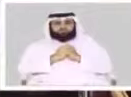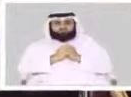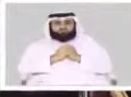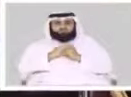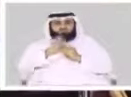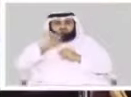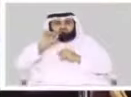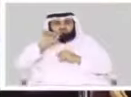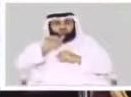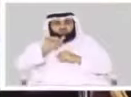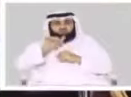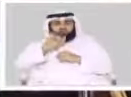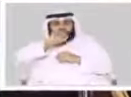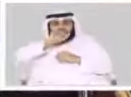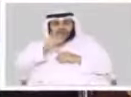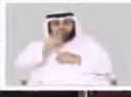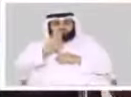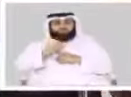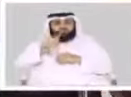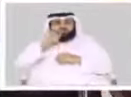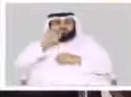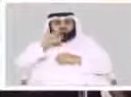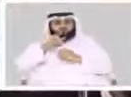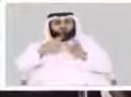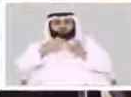وميثاقه الذي واثقكم به.